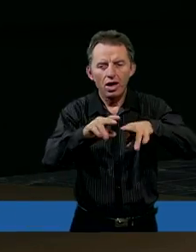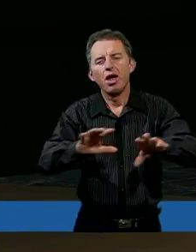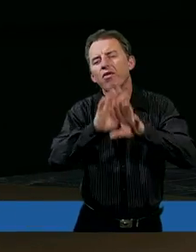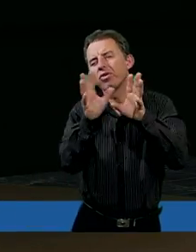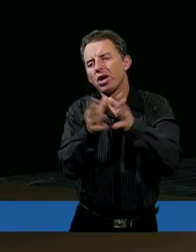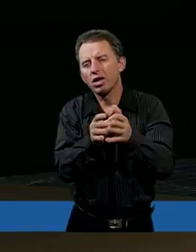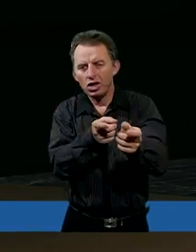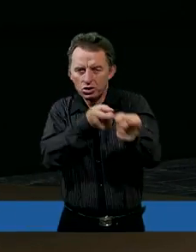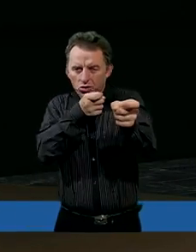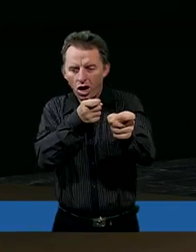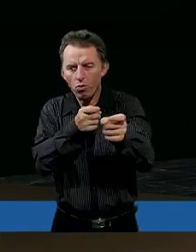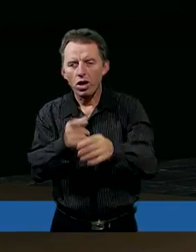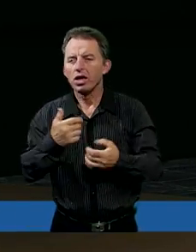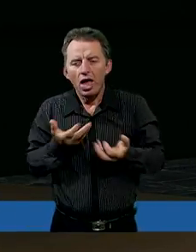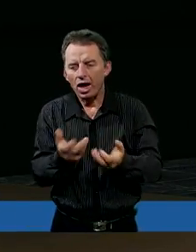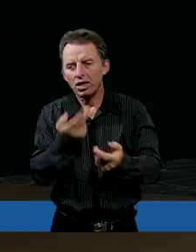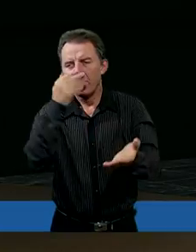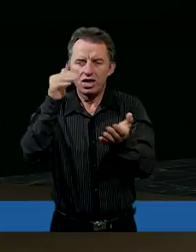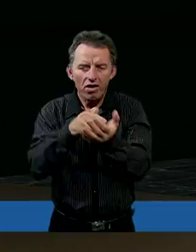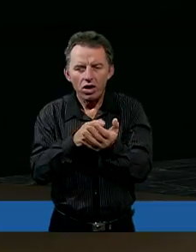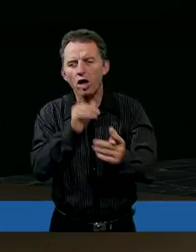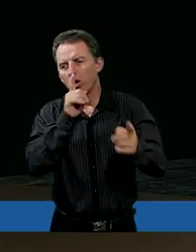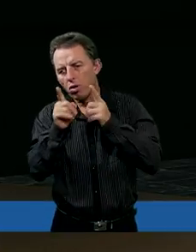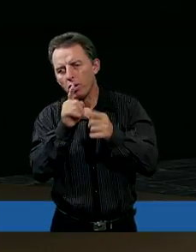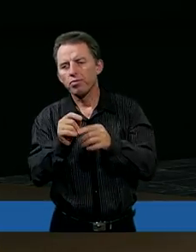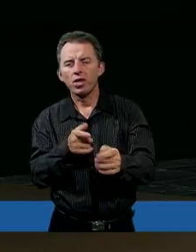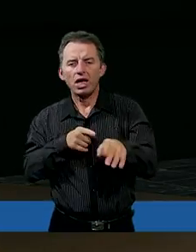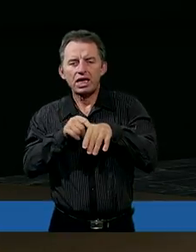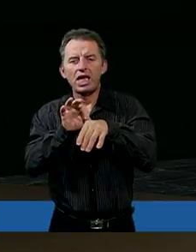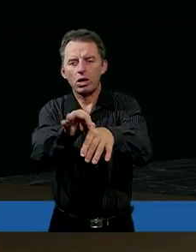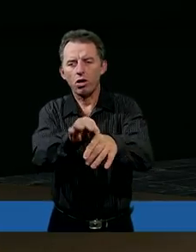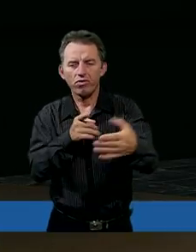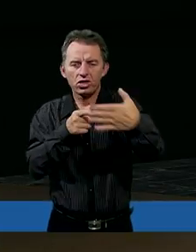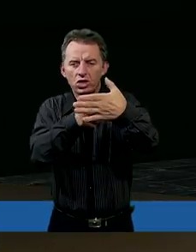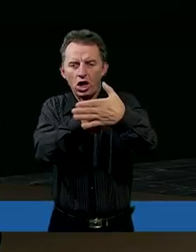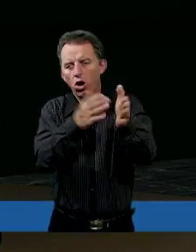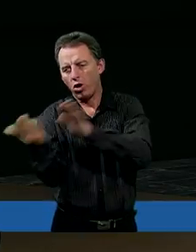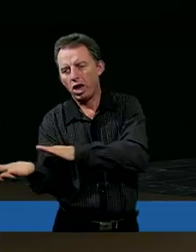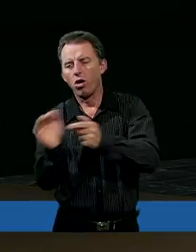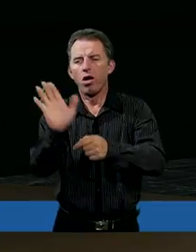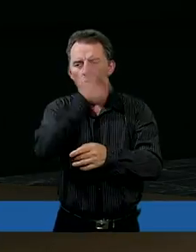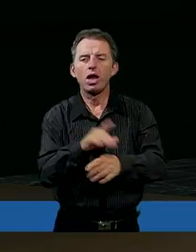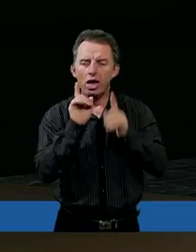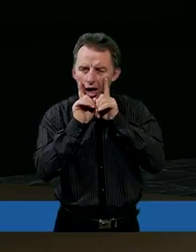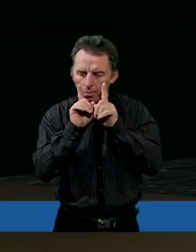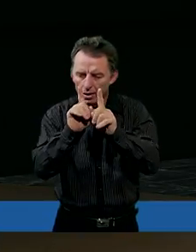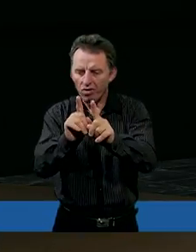wszelkie strzały niechęci, nienawiści, obmowy kieruje w stronę Boga, ale tak